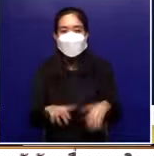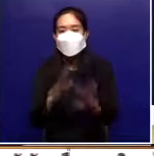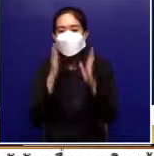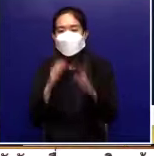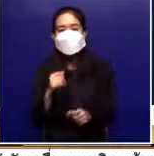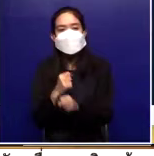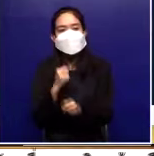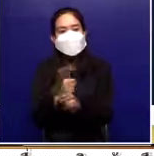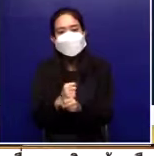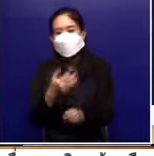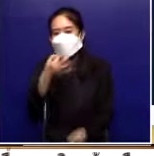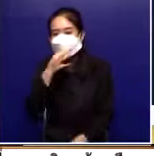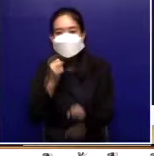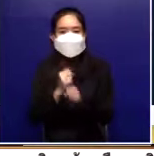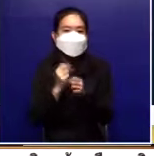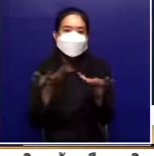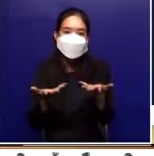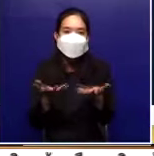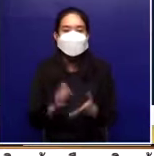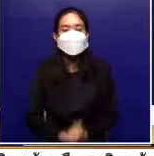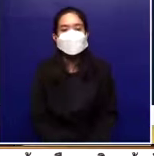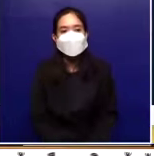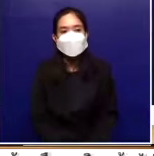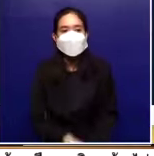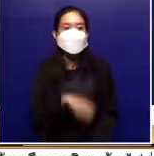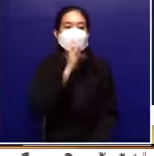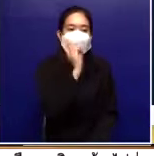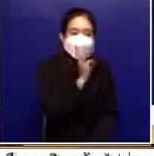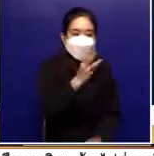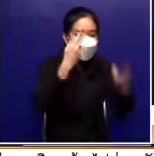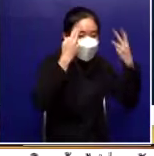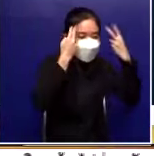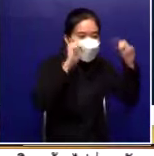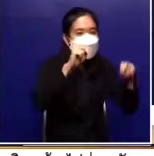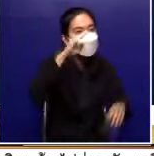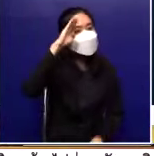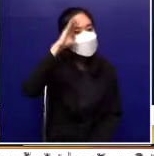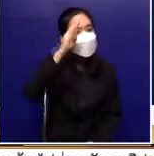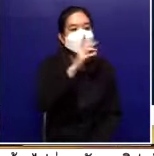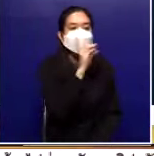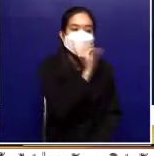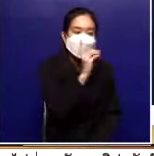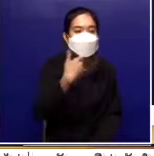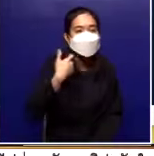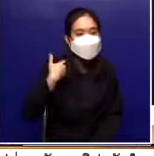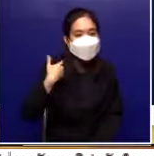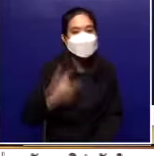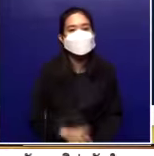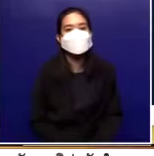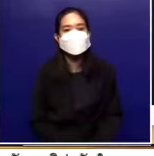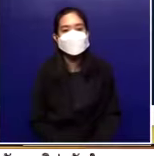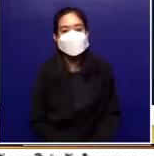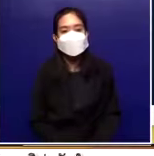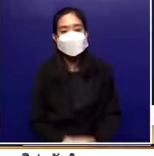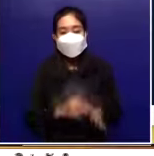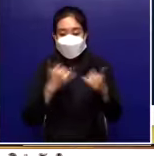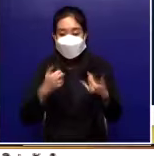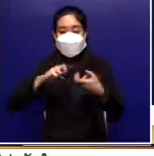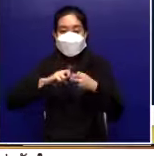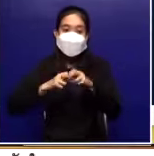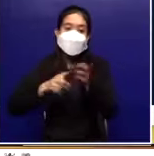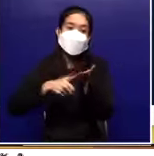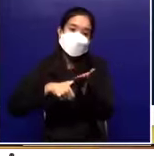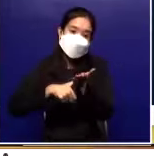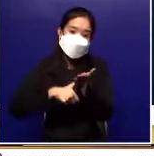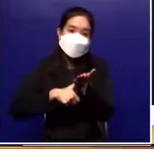าก็สวดชยโตด่าท่านนายกรัฐมนตรีครับและนอกจากนั้นท่านประธานที่เคารพครับหนี้สาธารณะท่านได้กู้กันมา